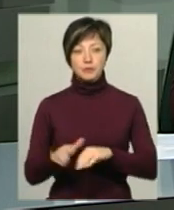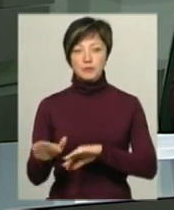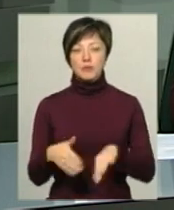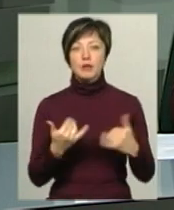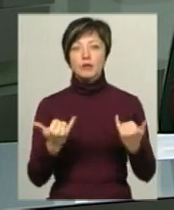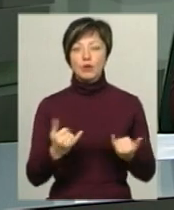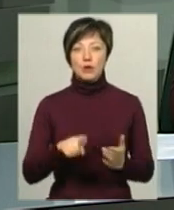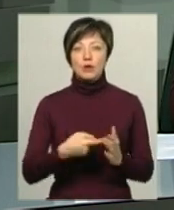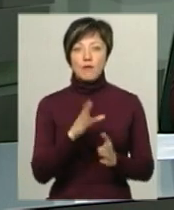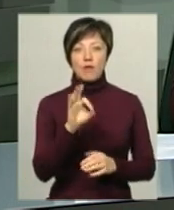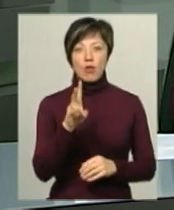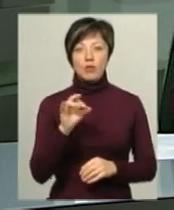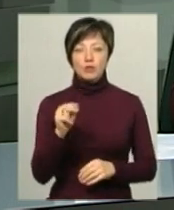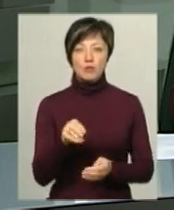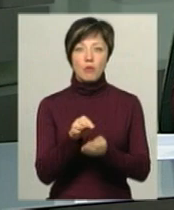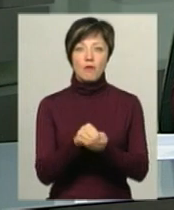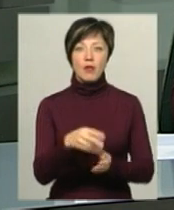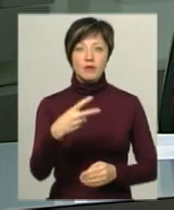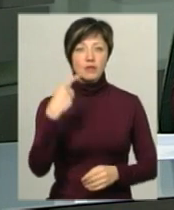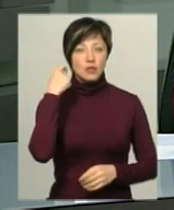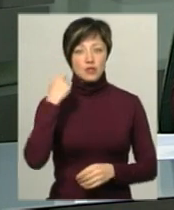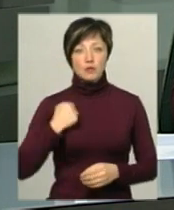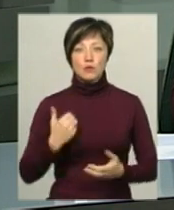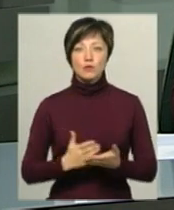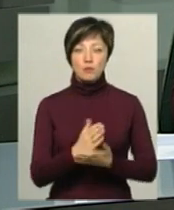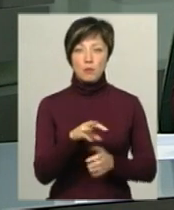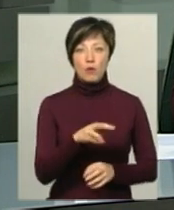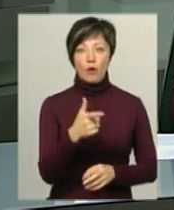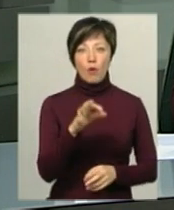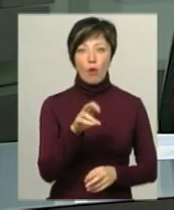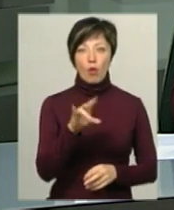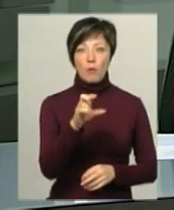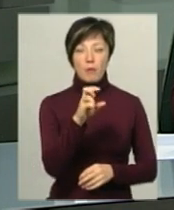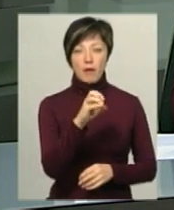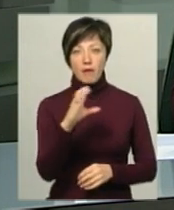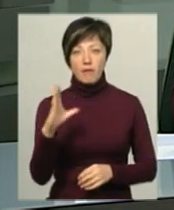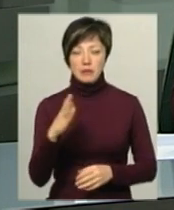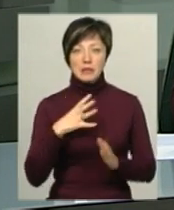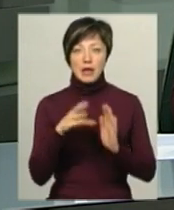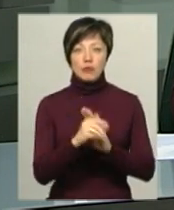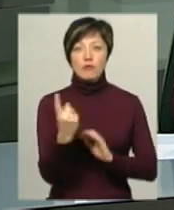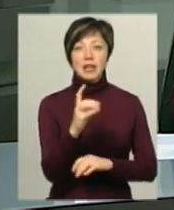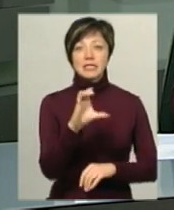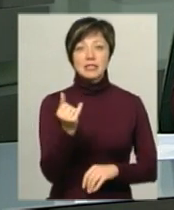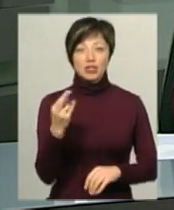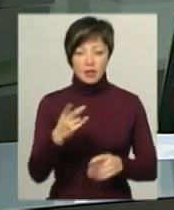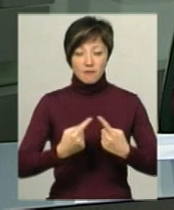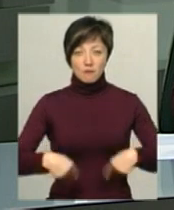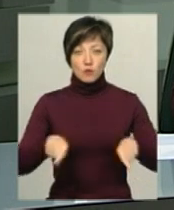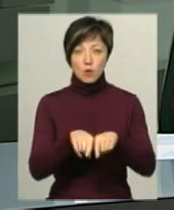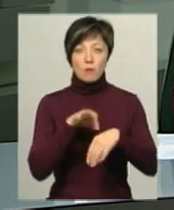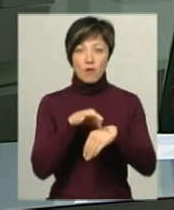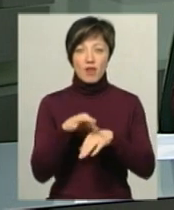Сьогодні у Волочиську поховали 20-річного військовослужбовця Миколу Голубєва, котрий загинув 1 січня у зоні